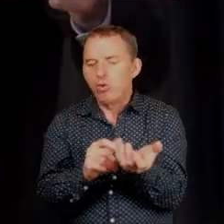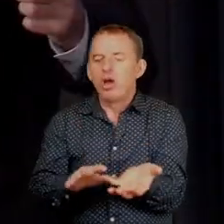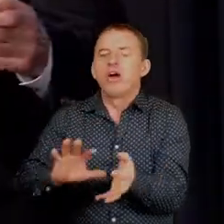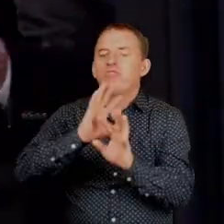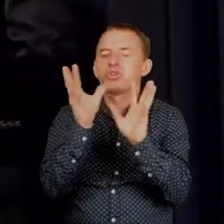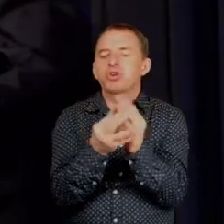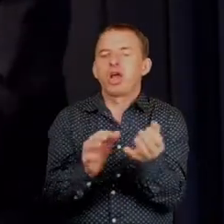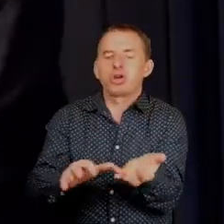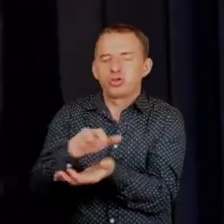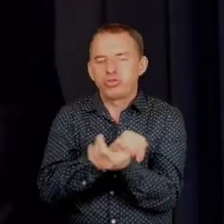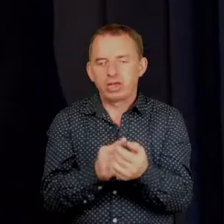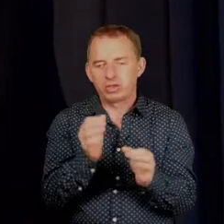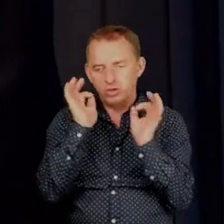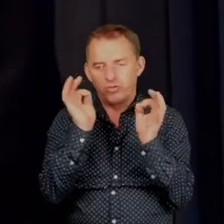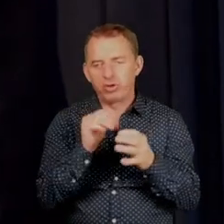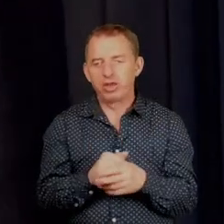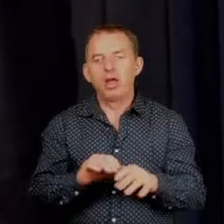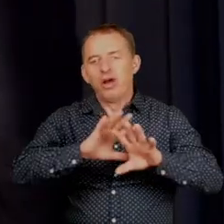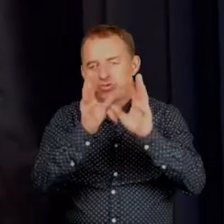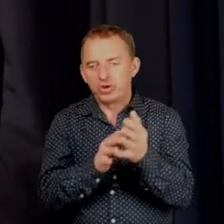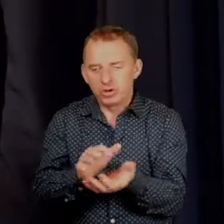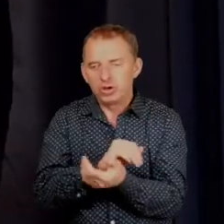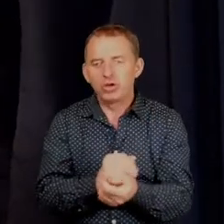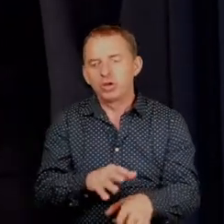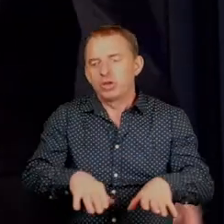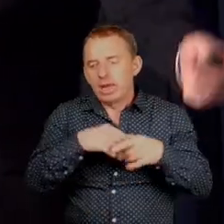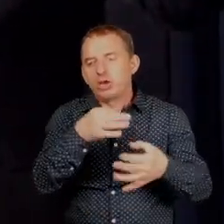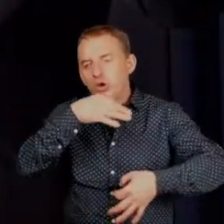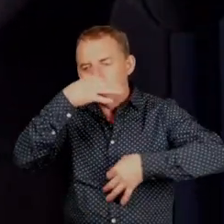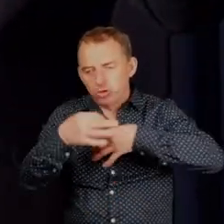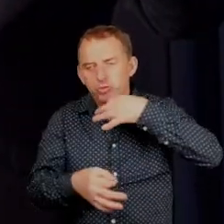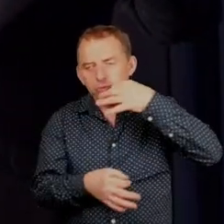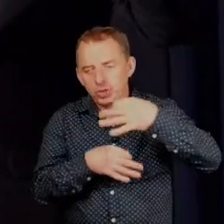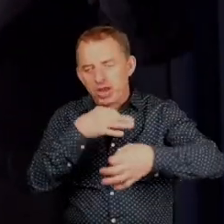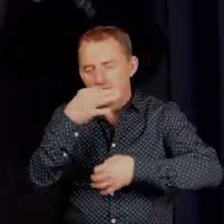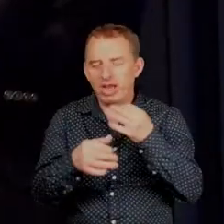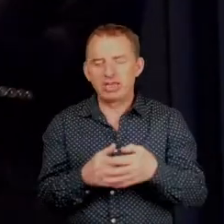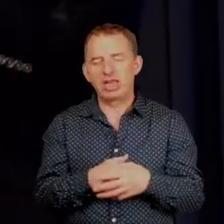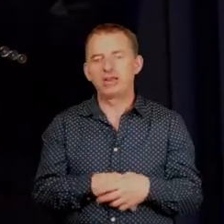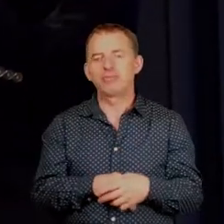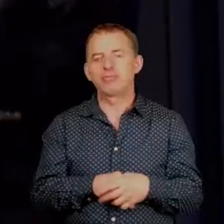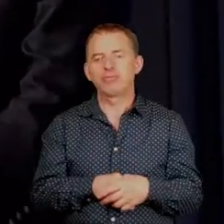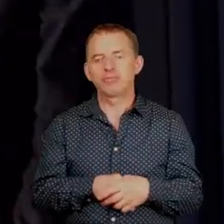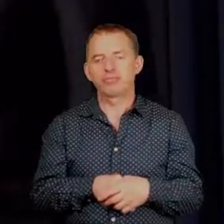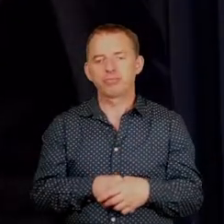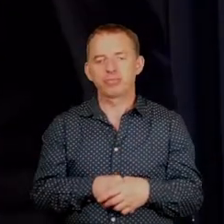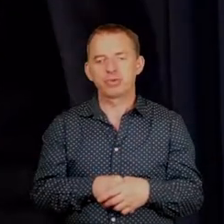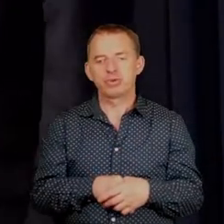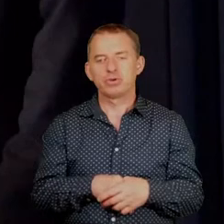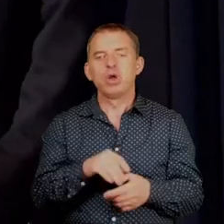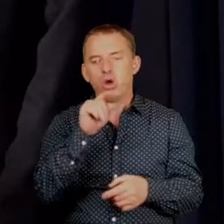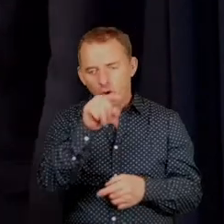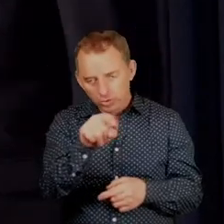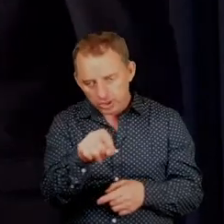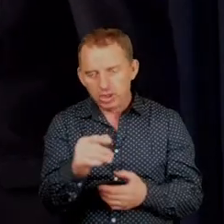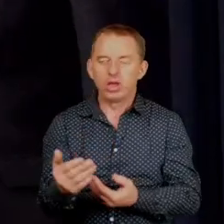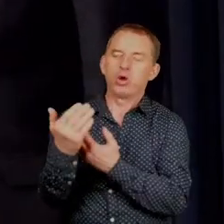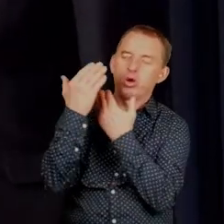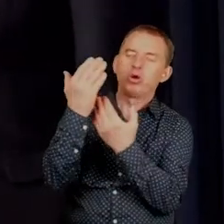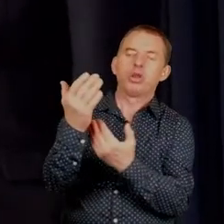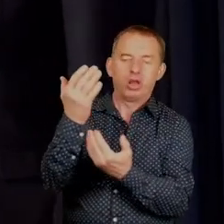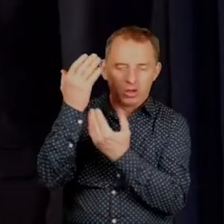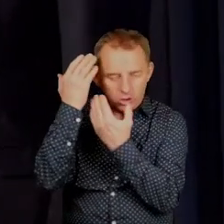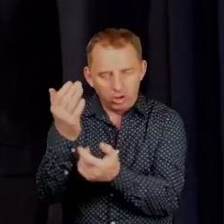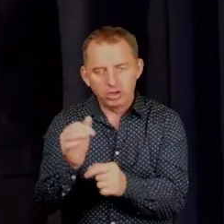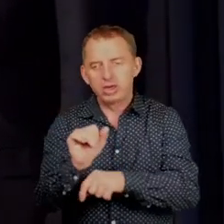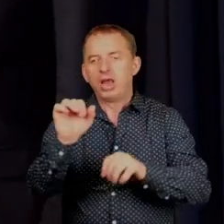universe will begin to sing. Wszechświat zacznie śpiewać. Worthy, worthy is the lamb that was slain. Oto godzien, godzien